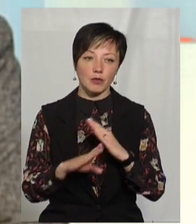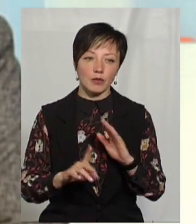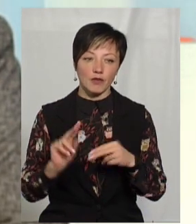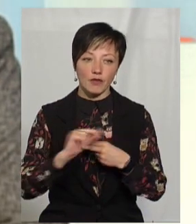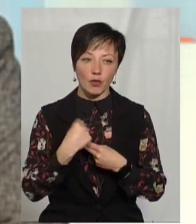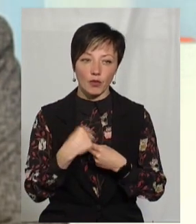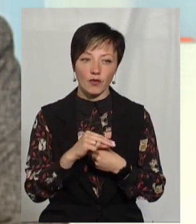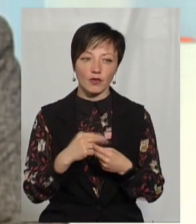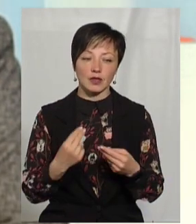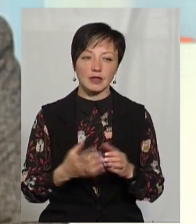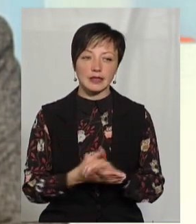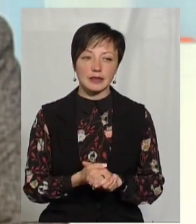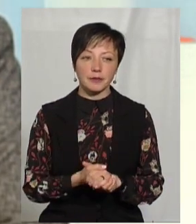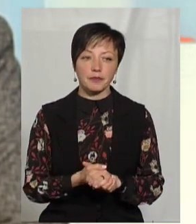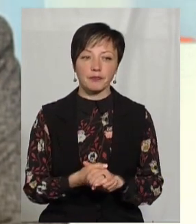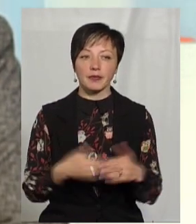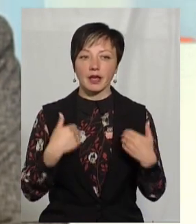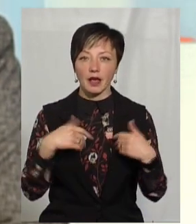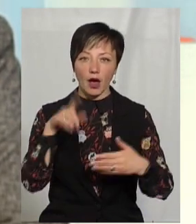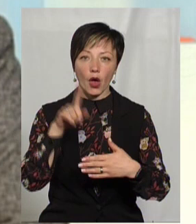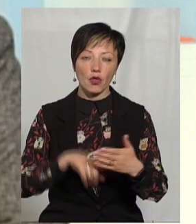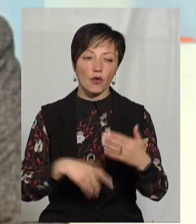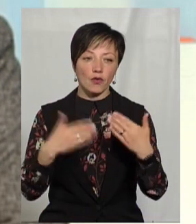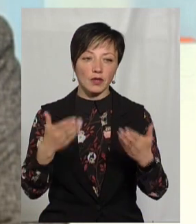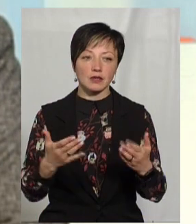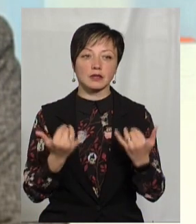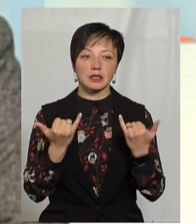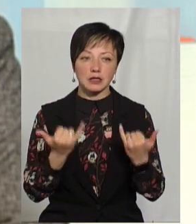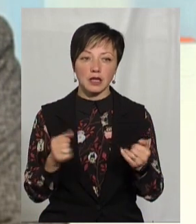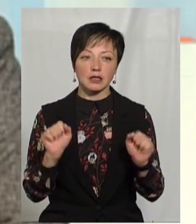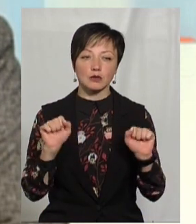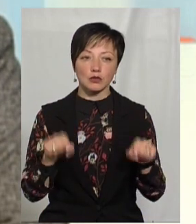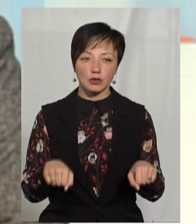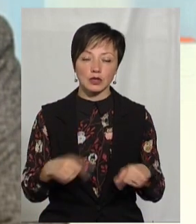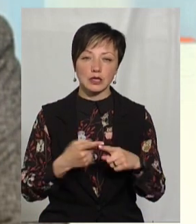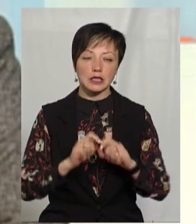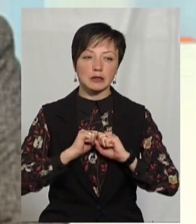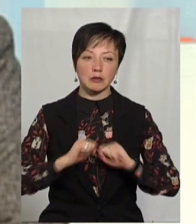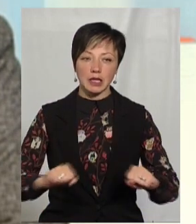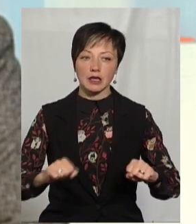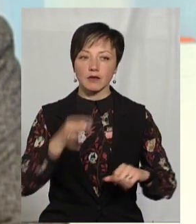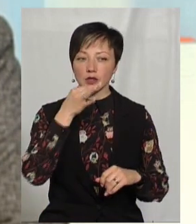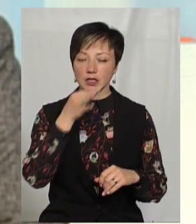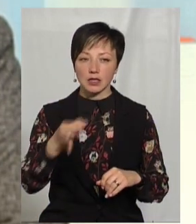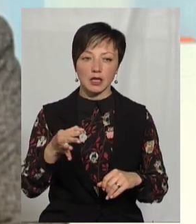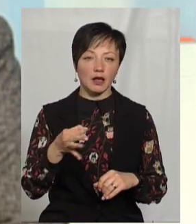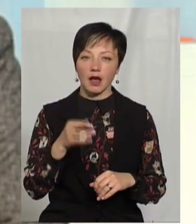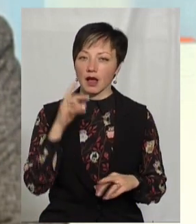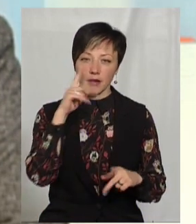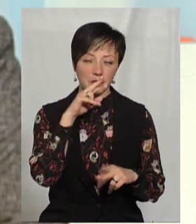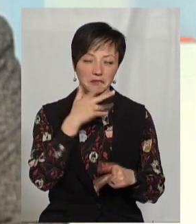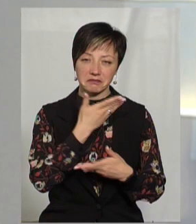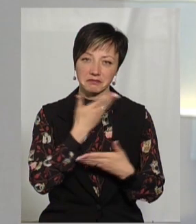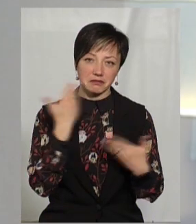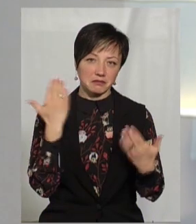мене виховувати. Ось я довірився йому. Я зараз можу це сміливо сказати. Ну, зовсім не жалкую ні